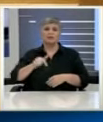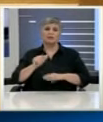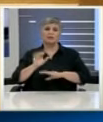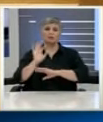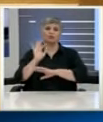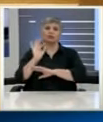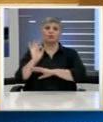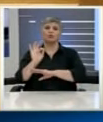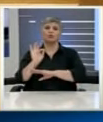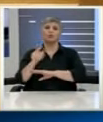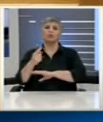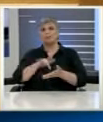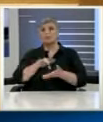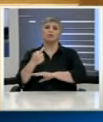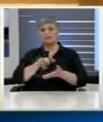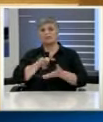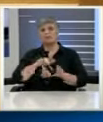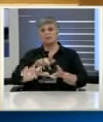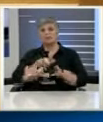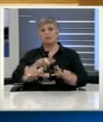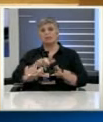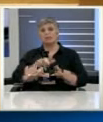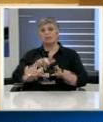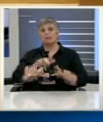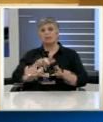οποίων